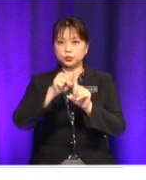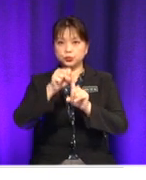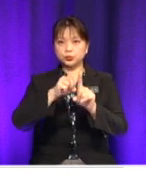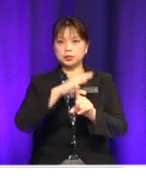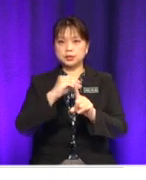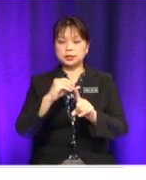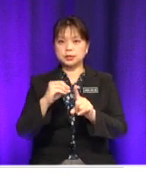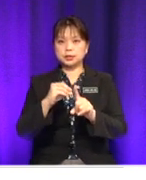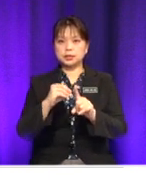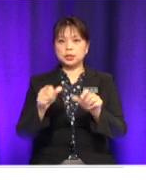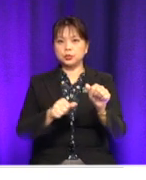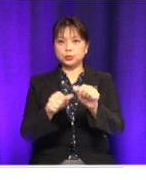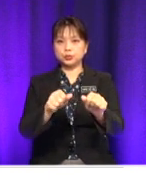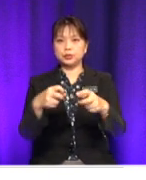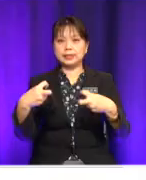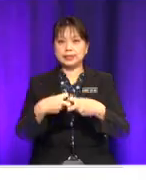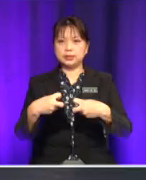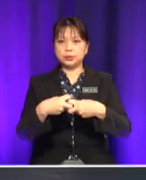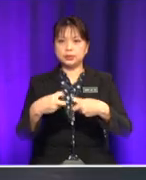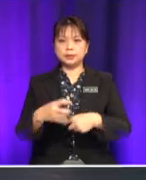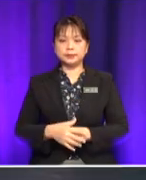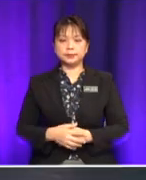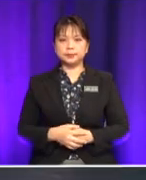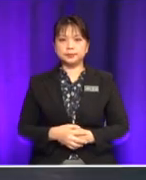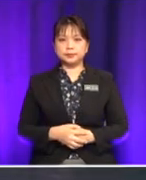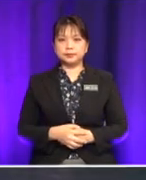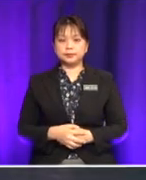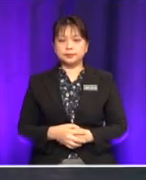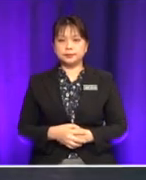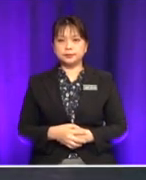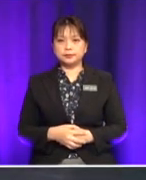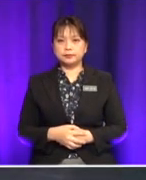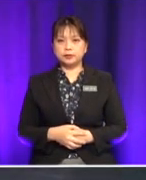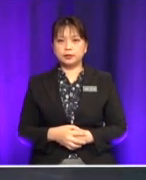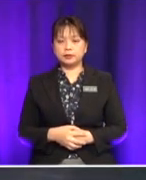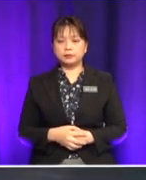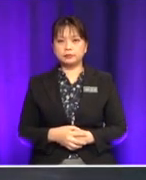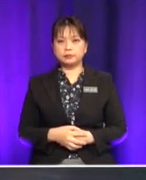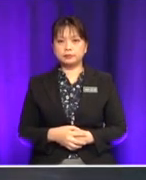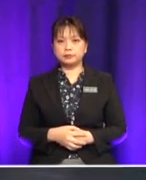arus electric nah 5 yang kita belajar Oke jmsi